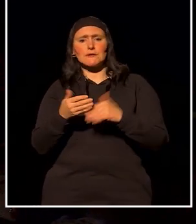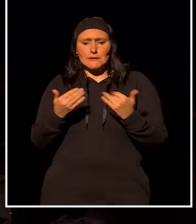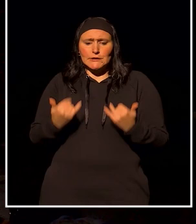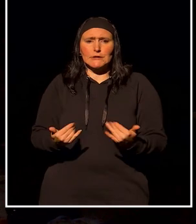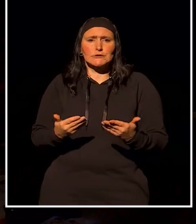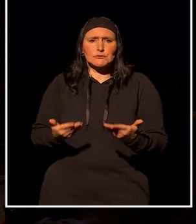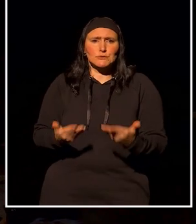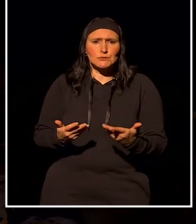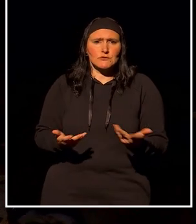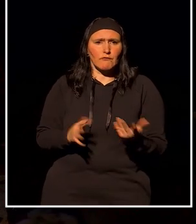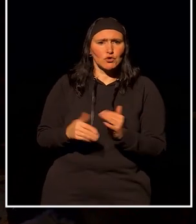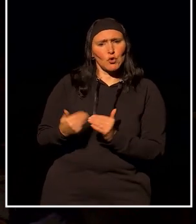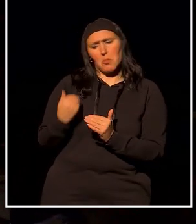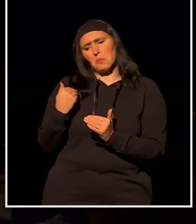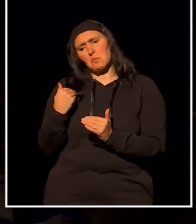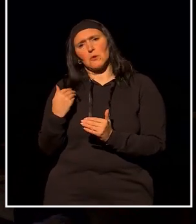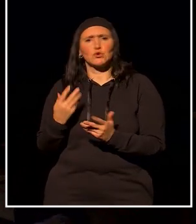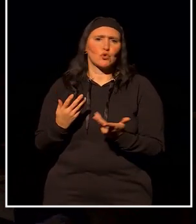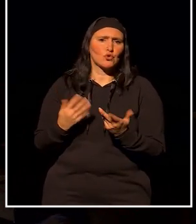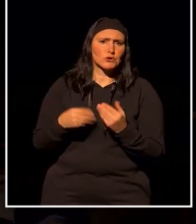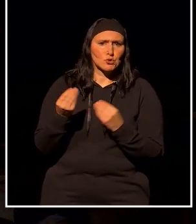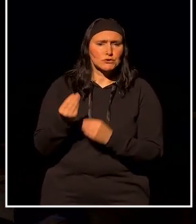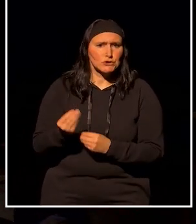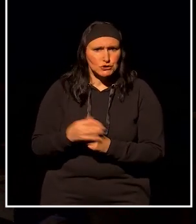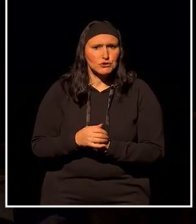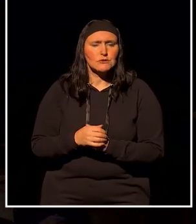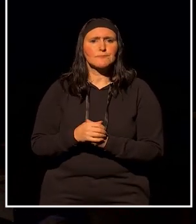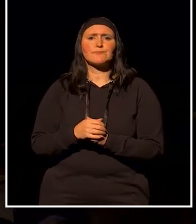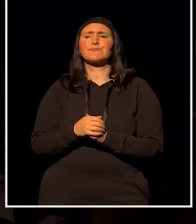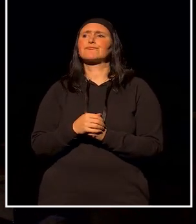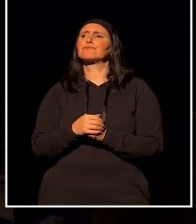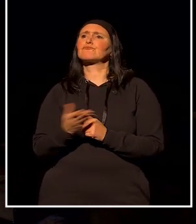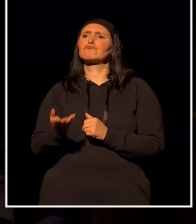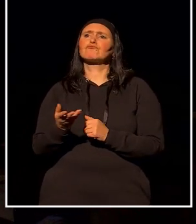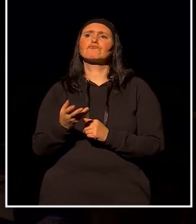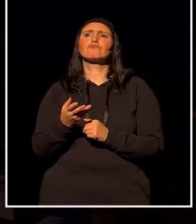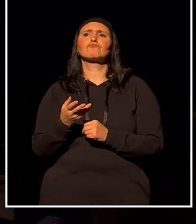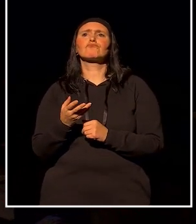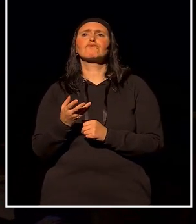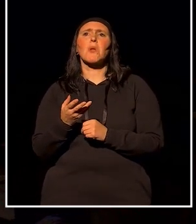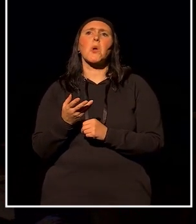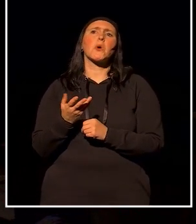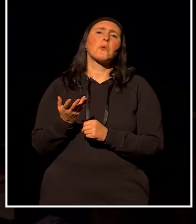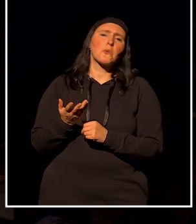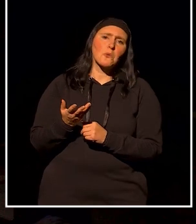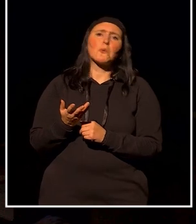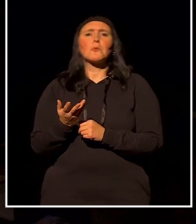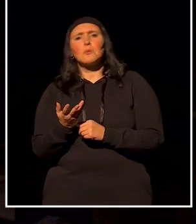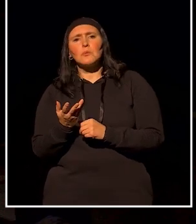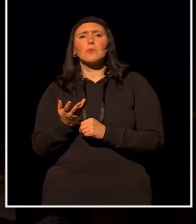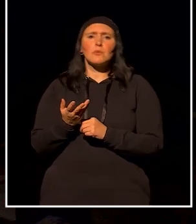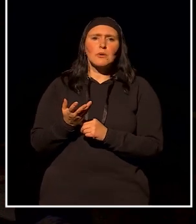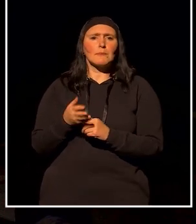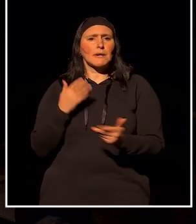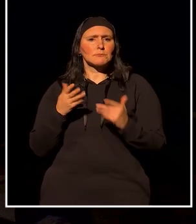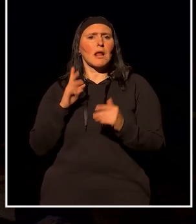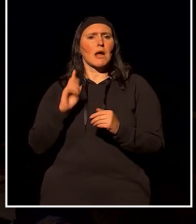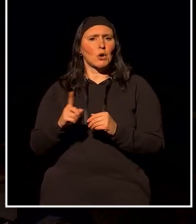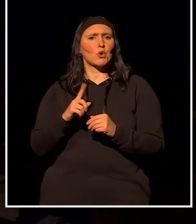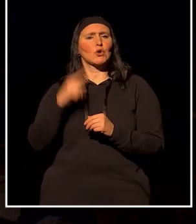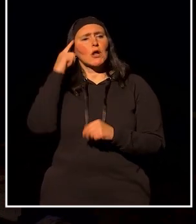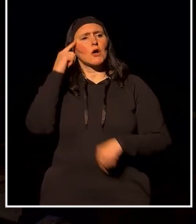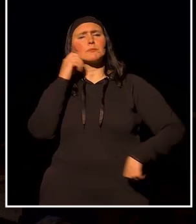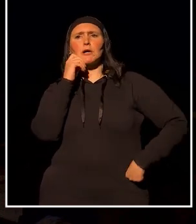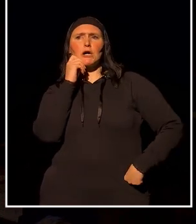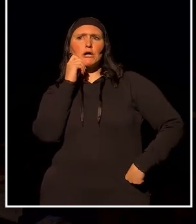Gegenwartskunst einzuteilen, kommt man so ein bisschen auf die Idee, dass immer dahinter manche Kunst eine Idee steckt, was